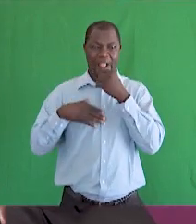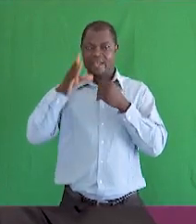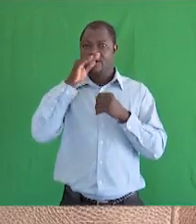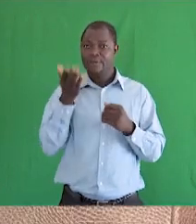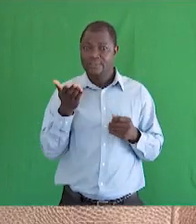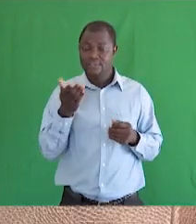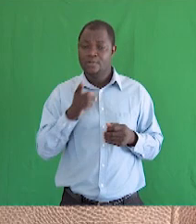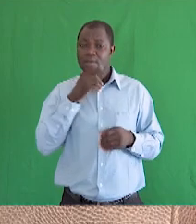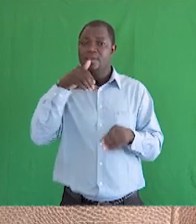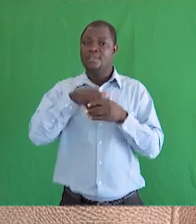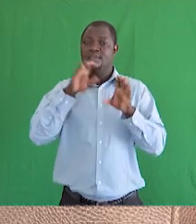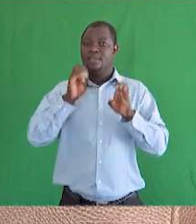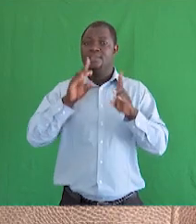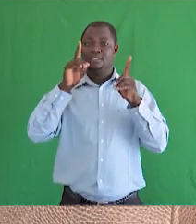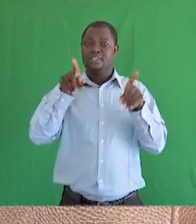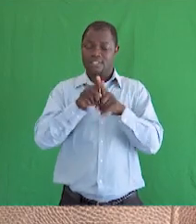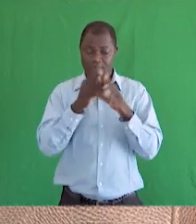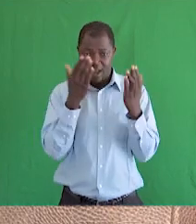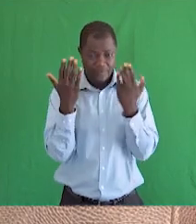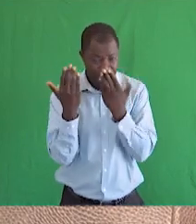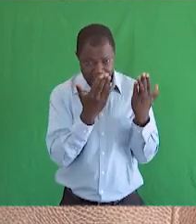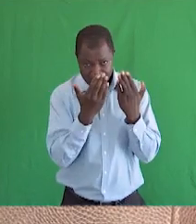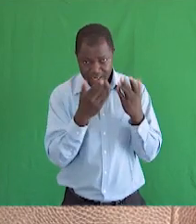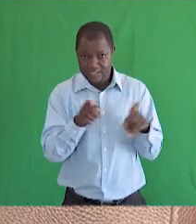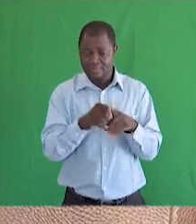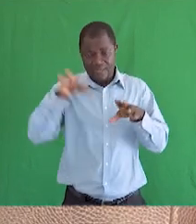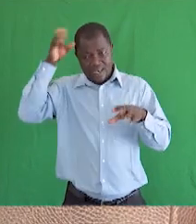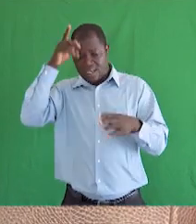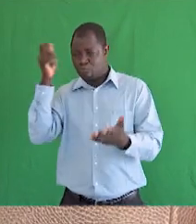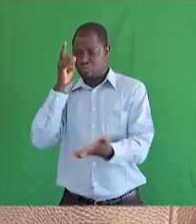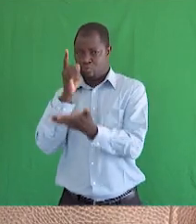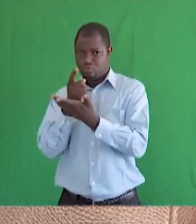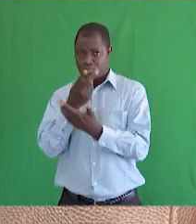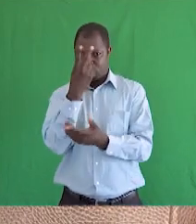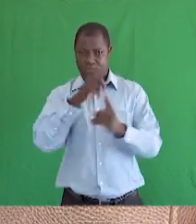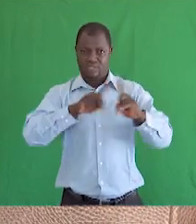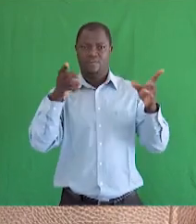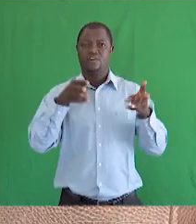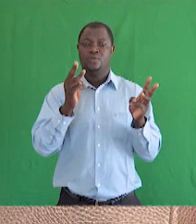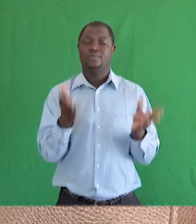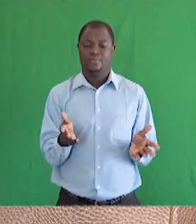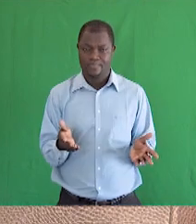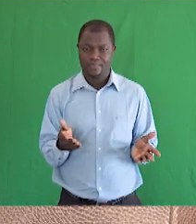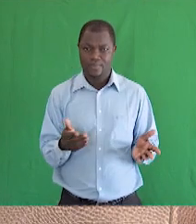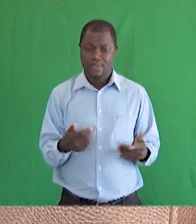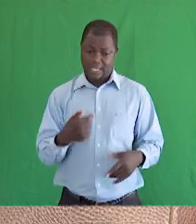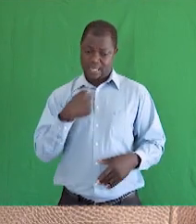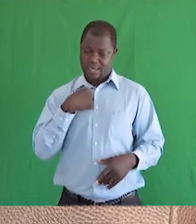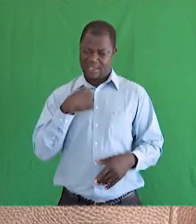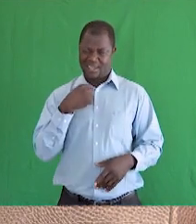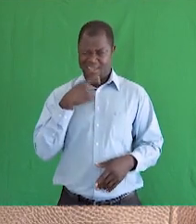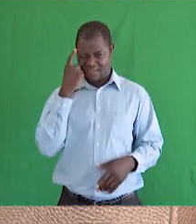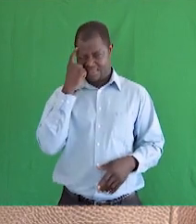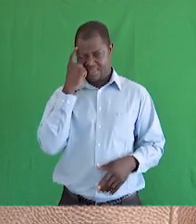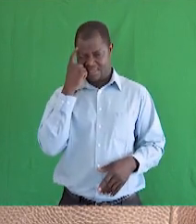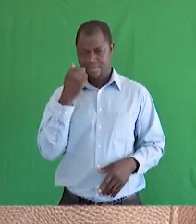kuti kudzidza kwekuverenga nekudzidza kwekuita zvakasiyana inini maonera